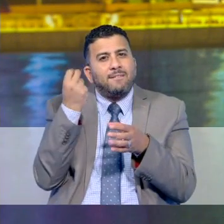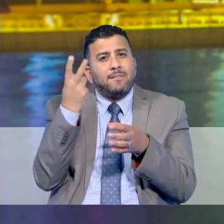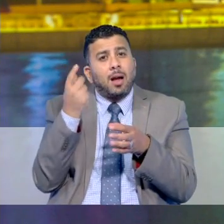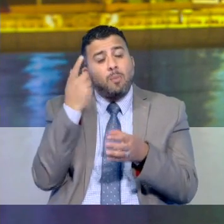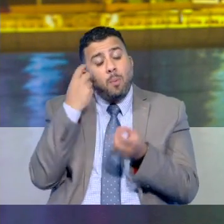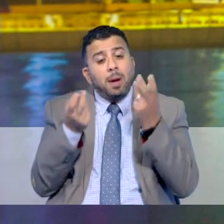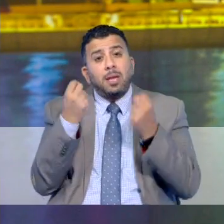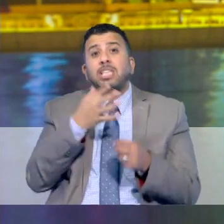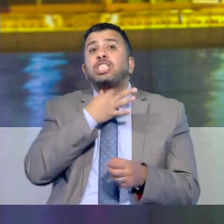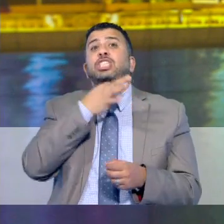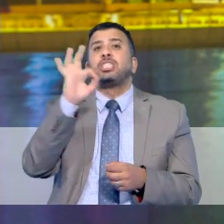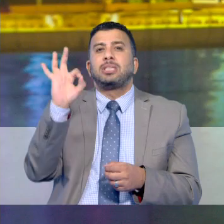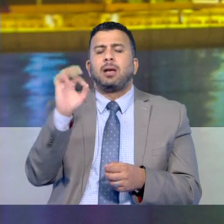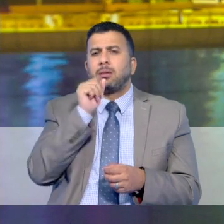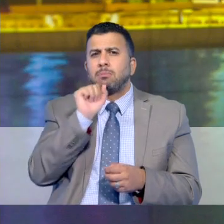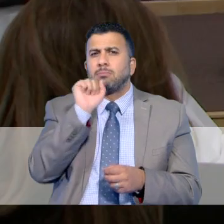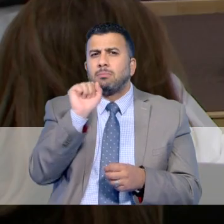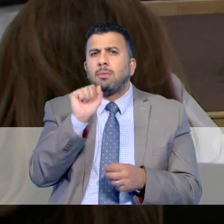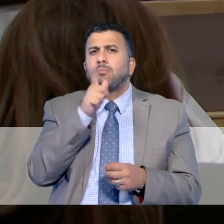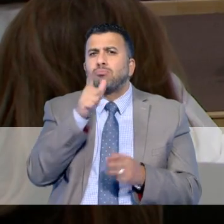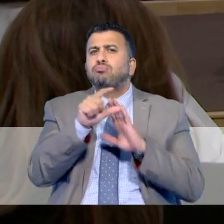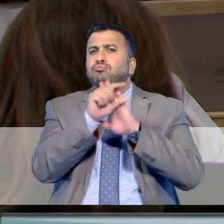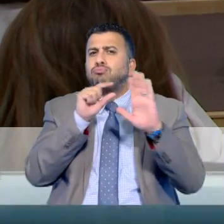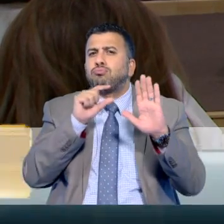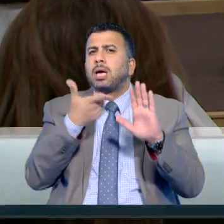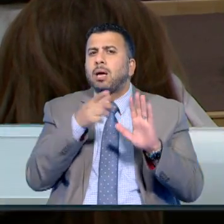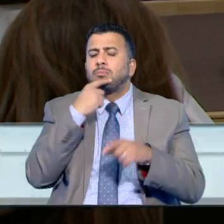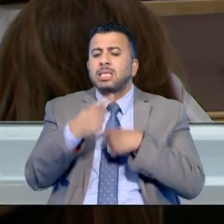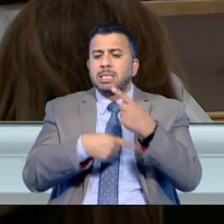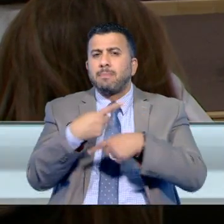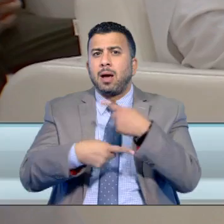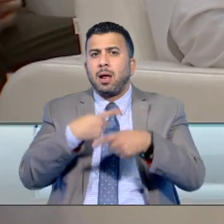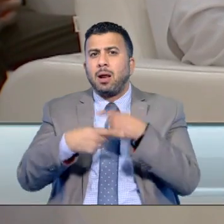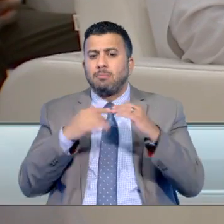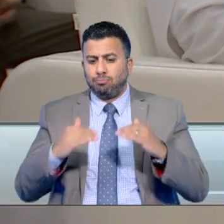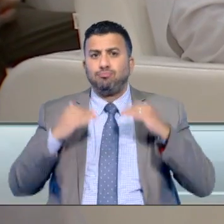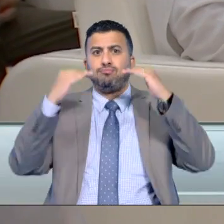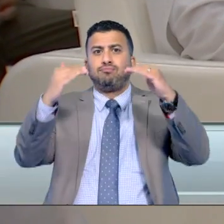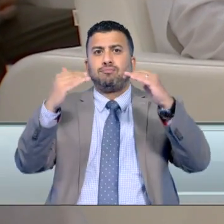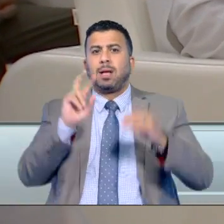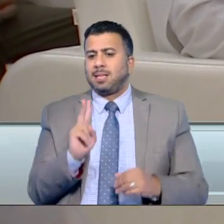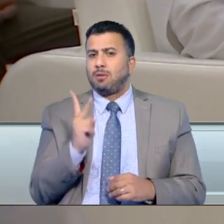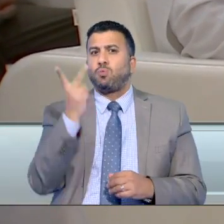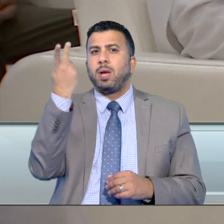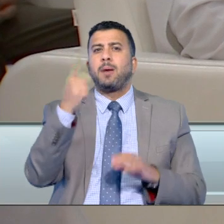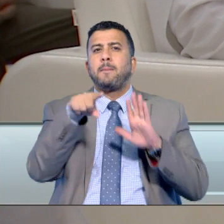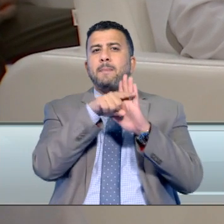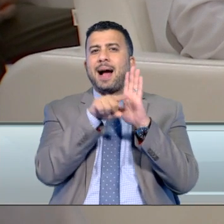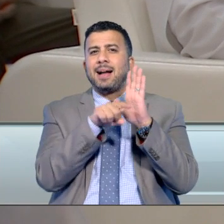الأفكار والمبادرات الخلاقة والقضايا التي من شأنها الاستمرار في نهج الارتقاء بعملية تطوير